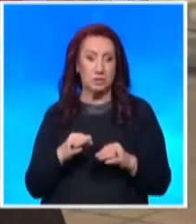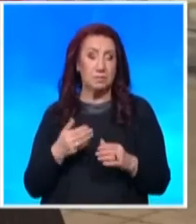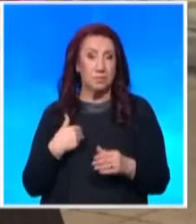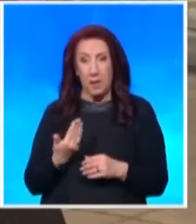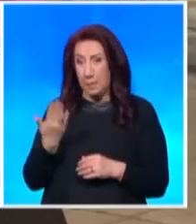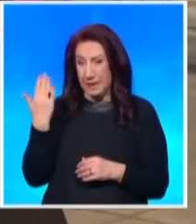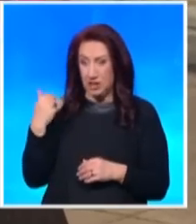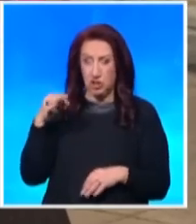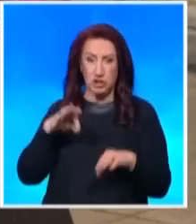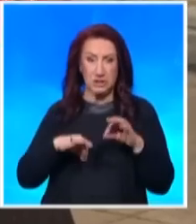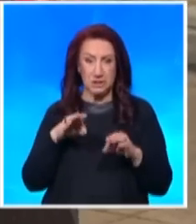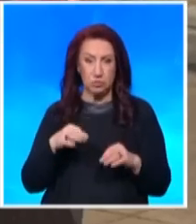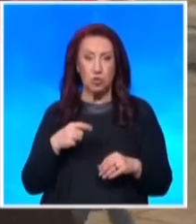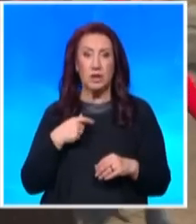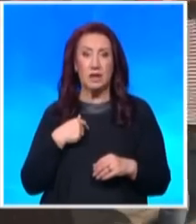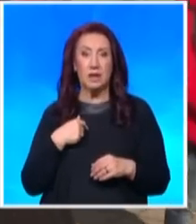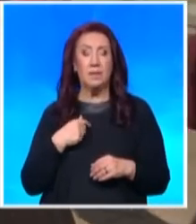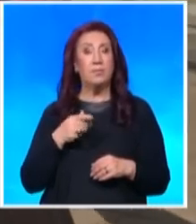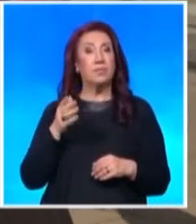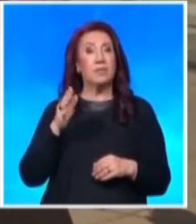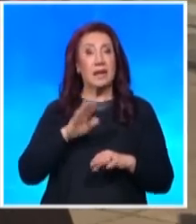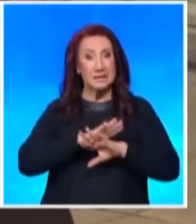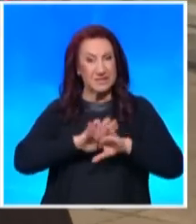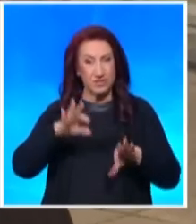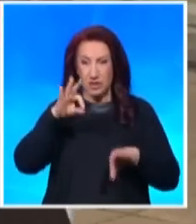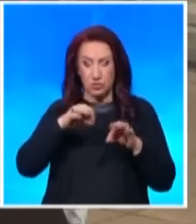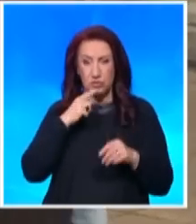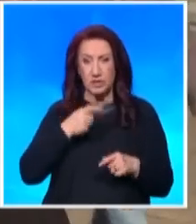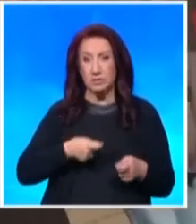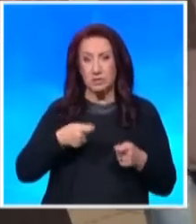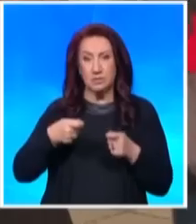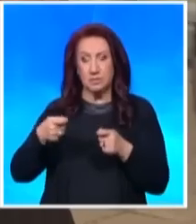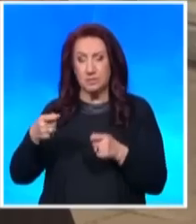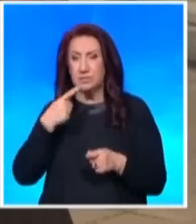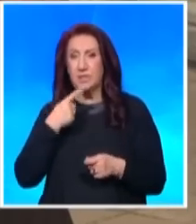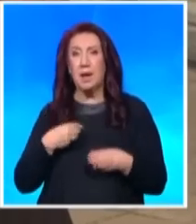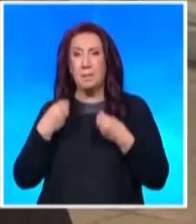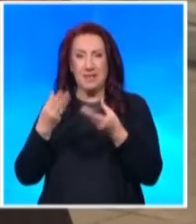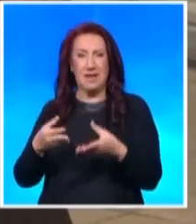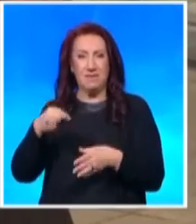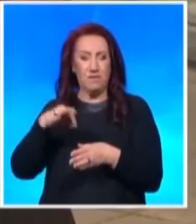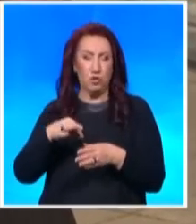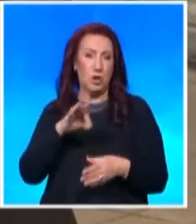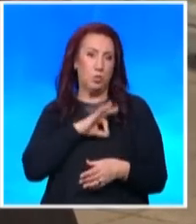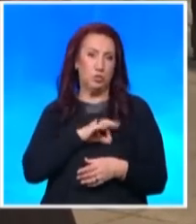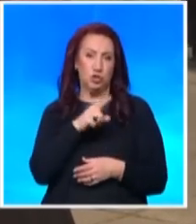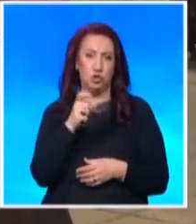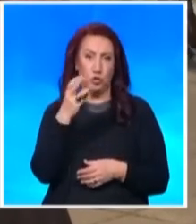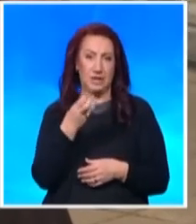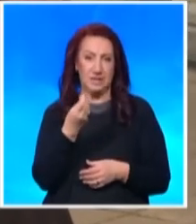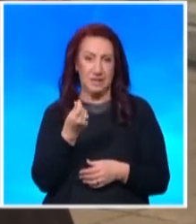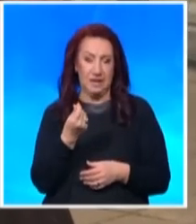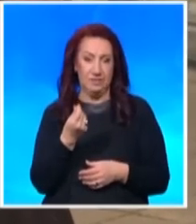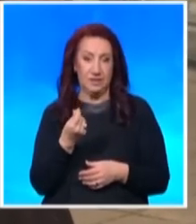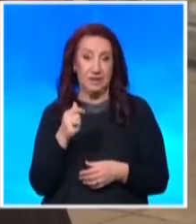предните избори с ходенето до предаването на вота 130 лева. А сега? Сега с